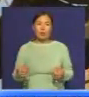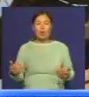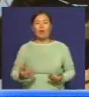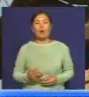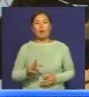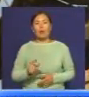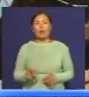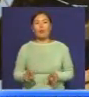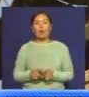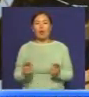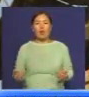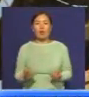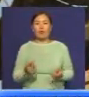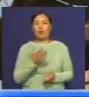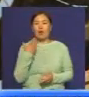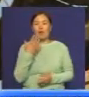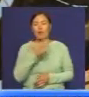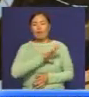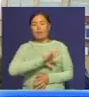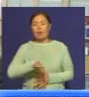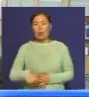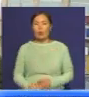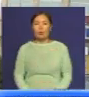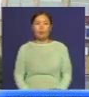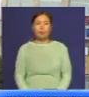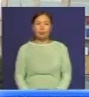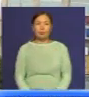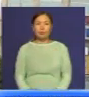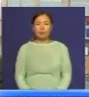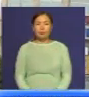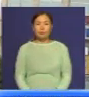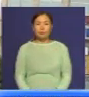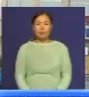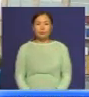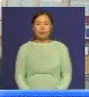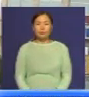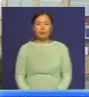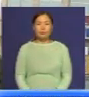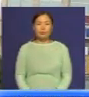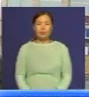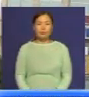это сделать легче всего. Динара Нургалиева, Саламат Каипов, «Каспий Акпарат».